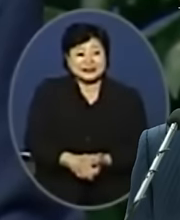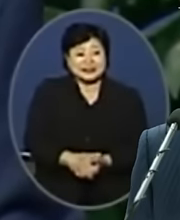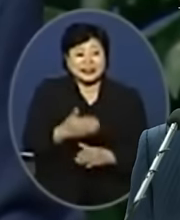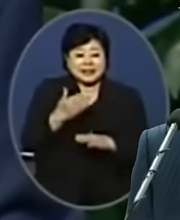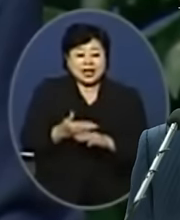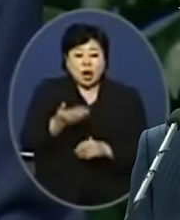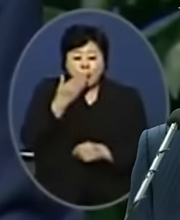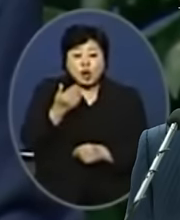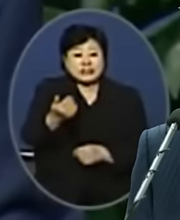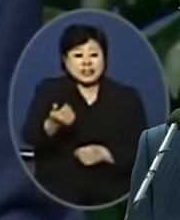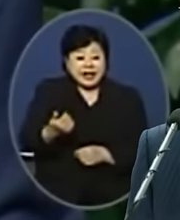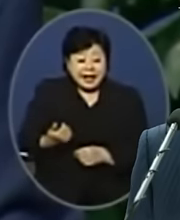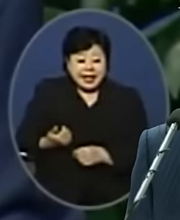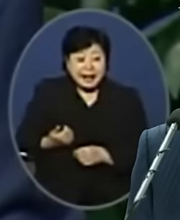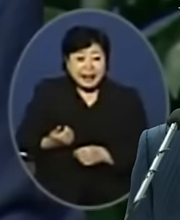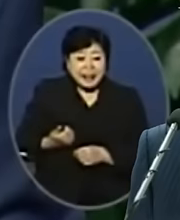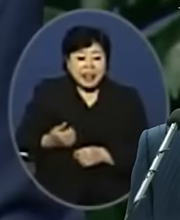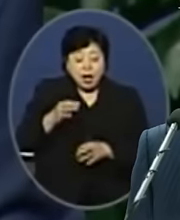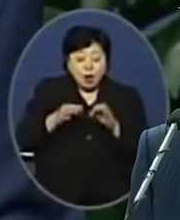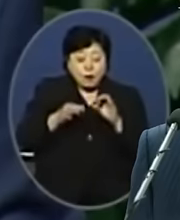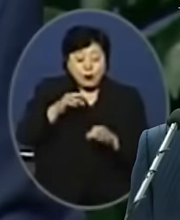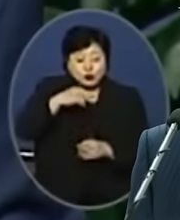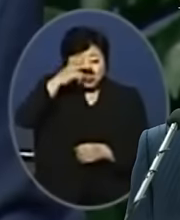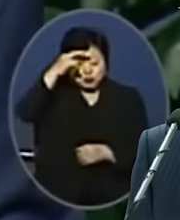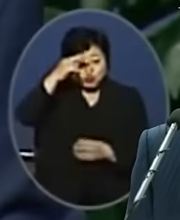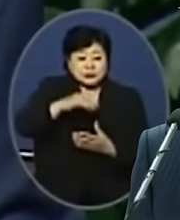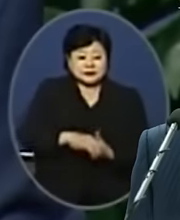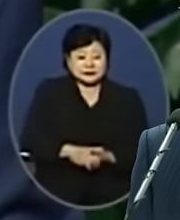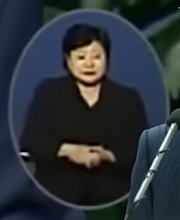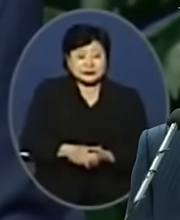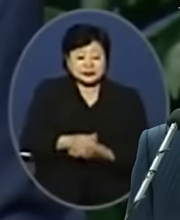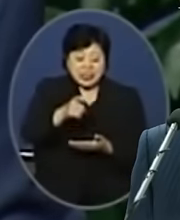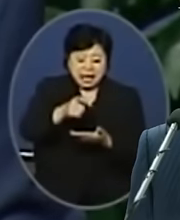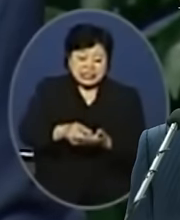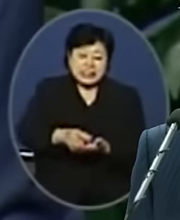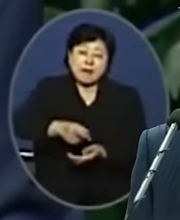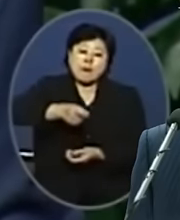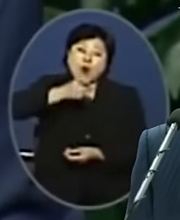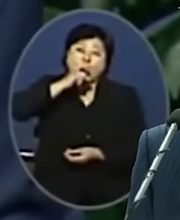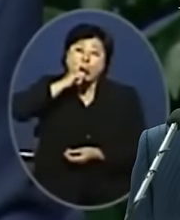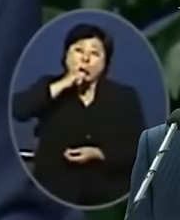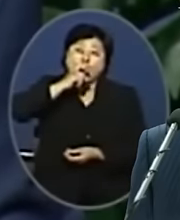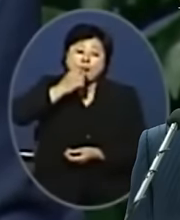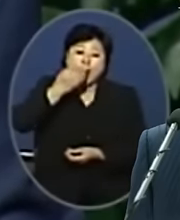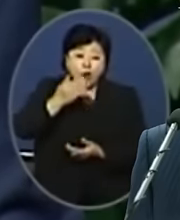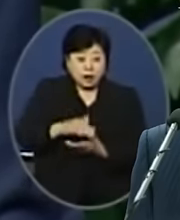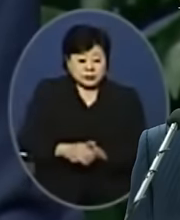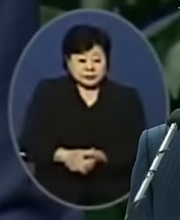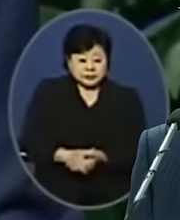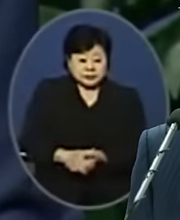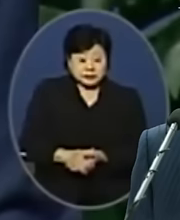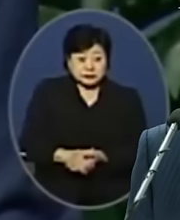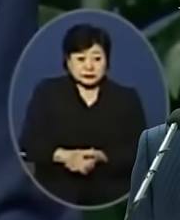다른 음식 먹기 전에 포도주 한 잔을 먹고 먹거든요.